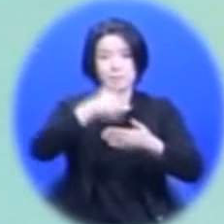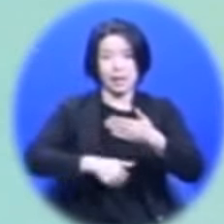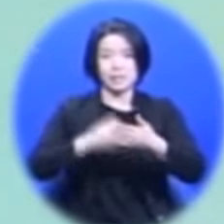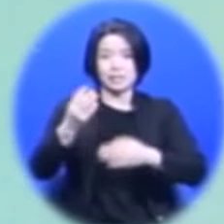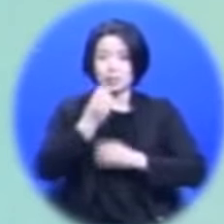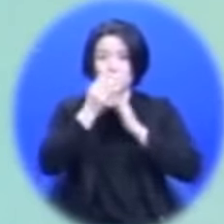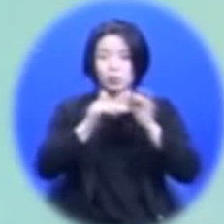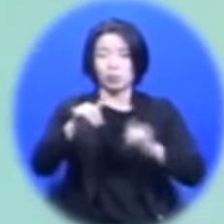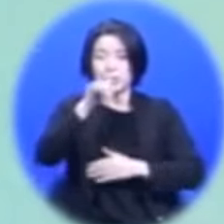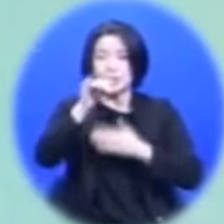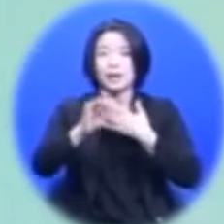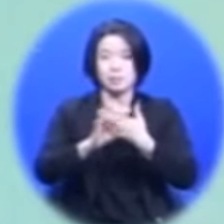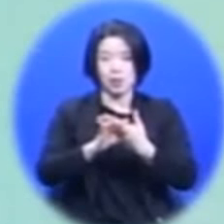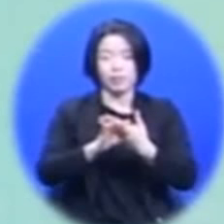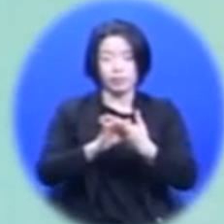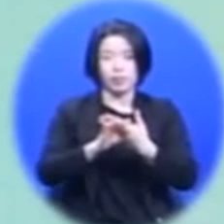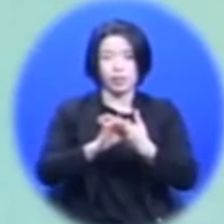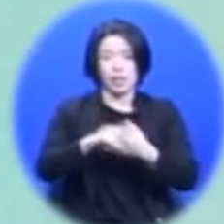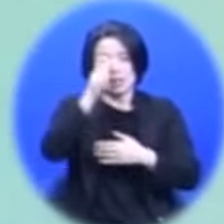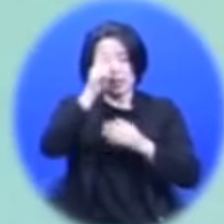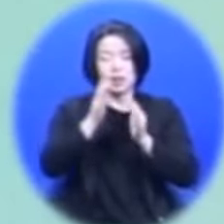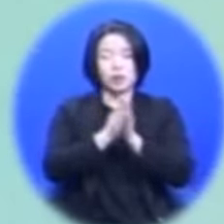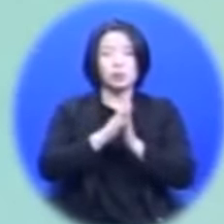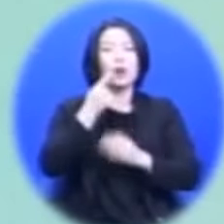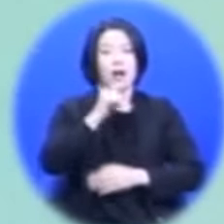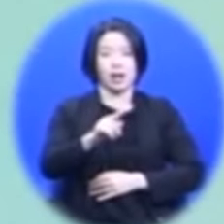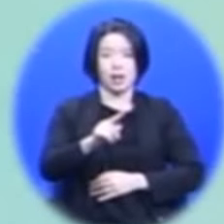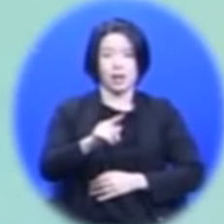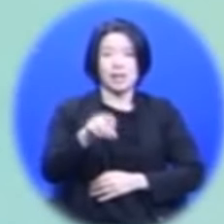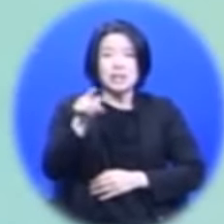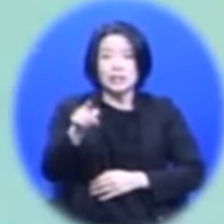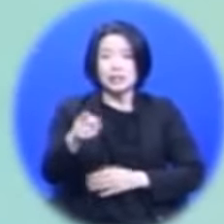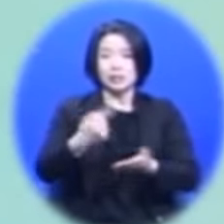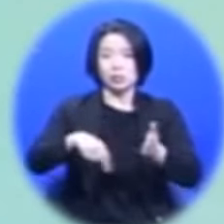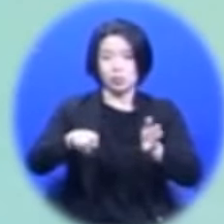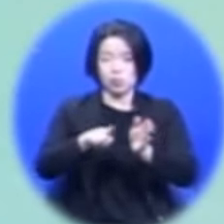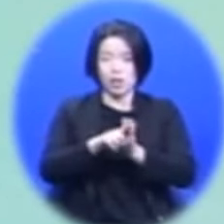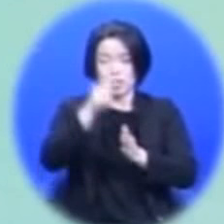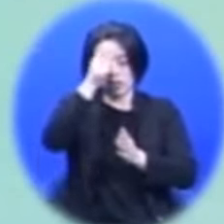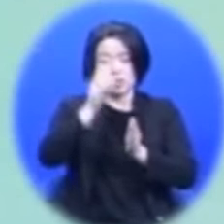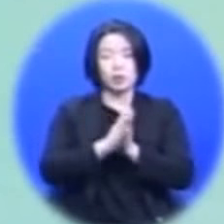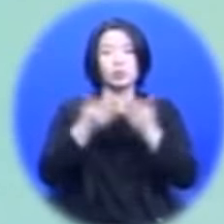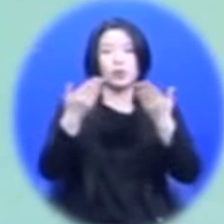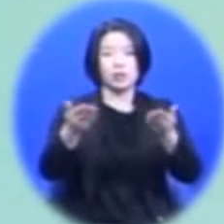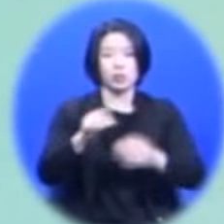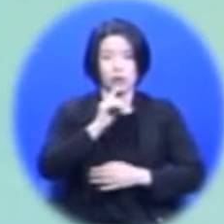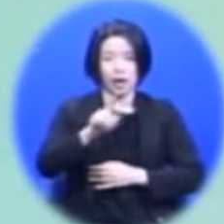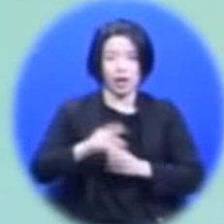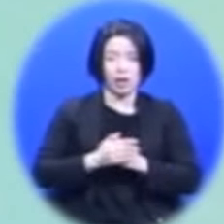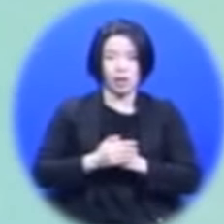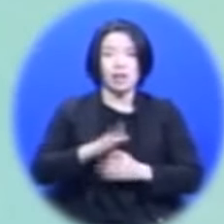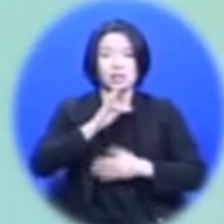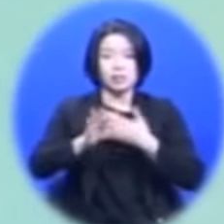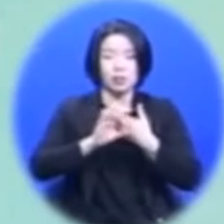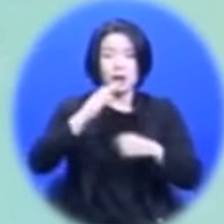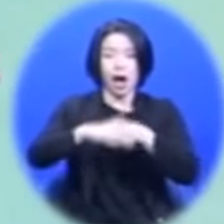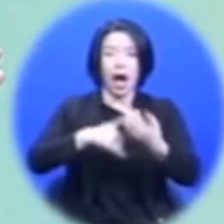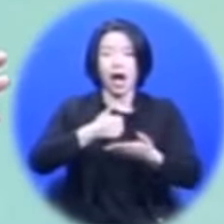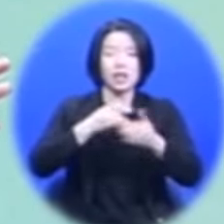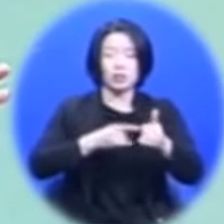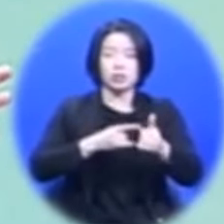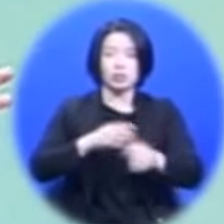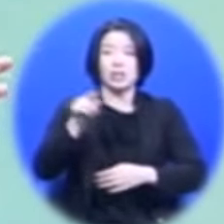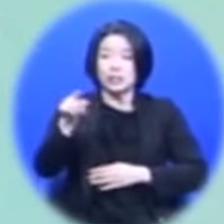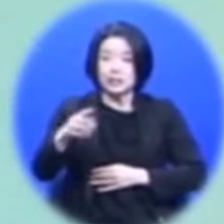있다면 그러면 기도하라. 그를 위해 기도하라. 그랬어요. 그러면 하나님께서 그를 다시